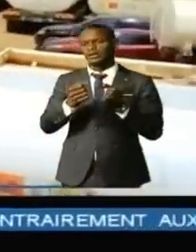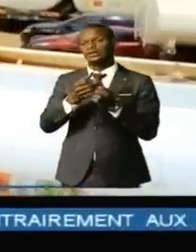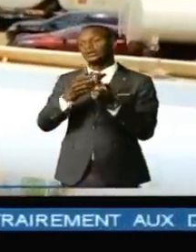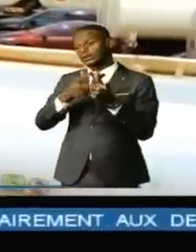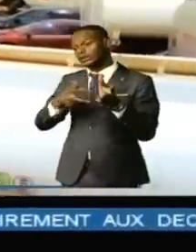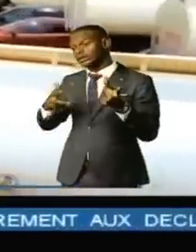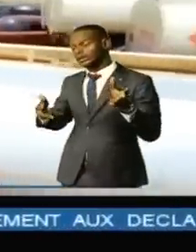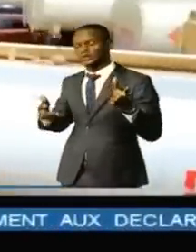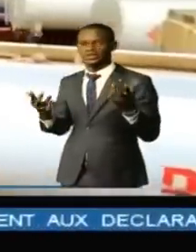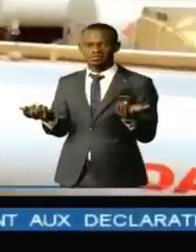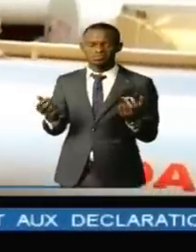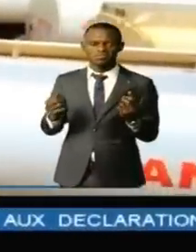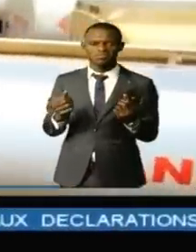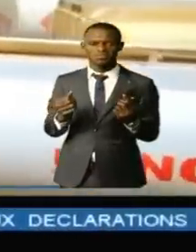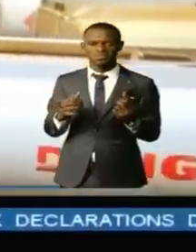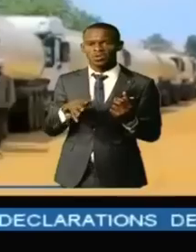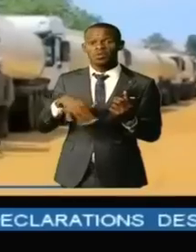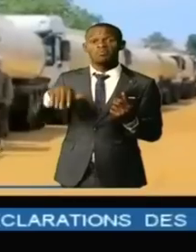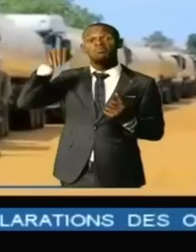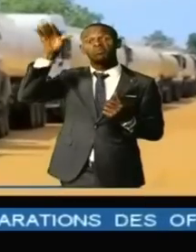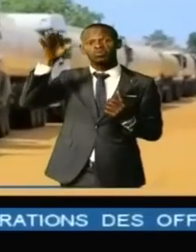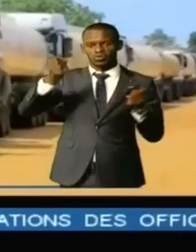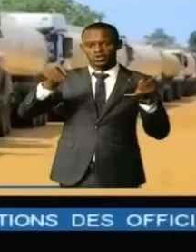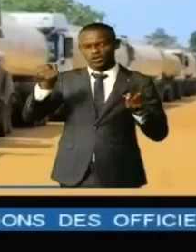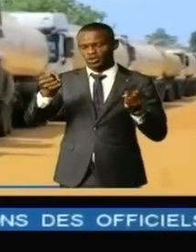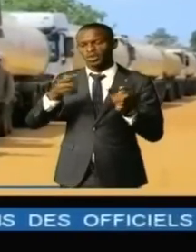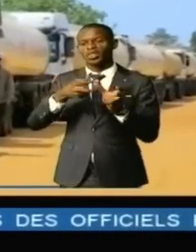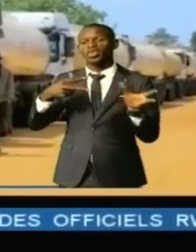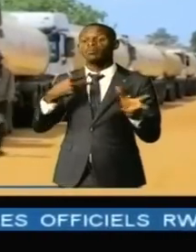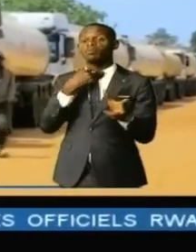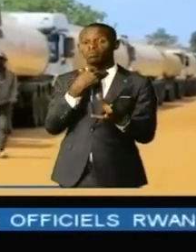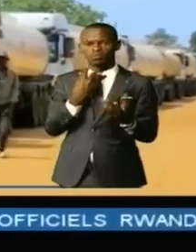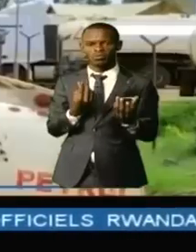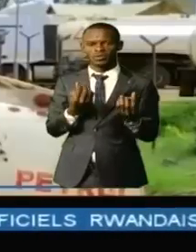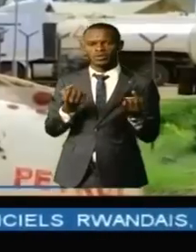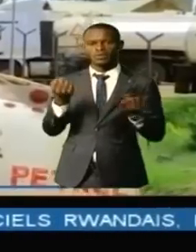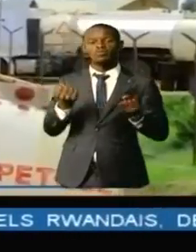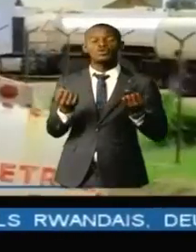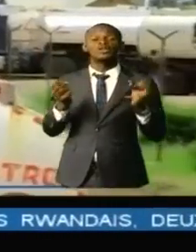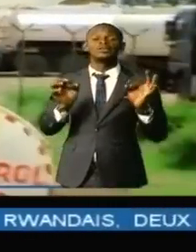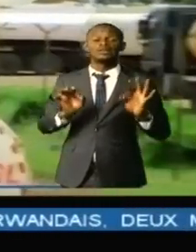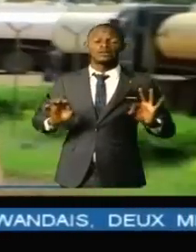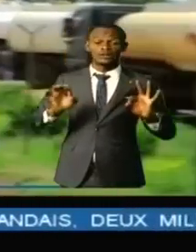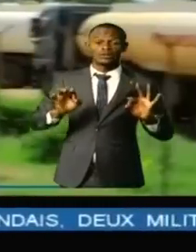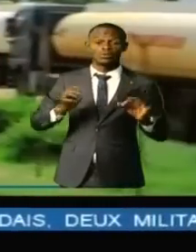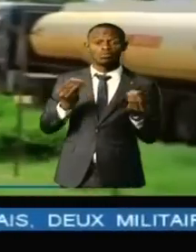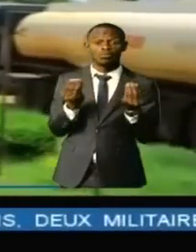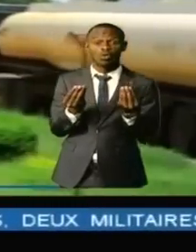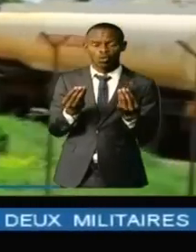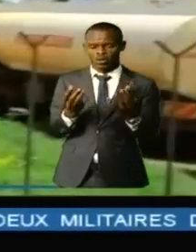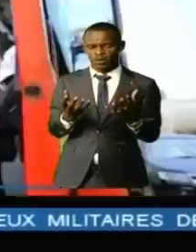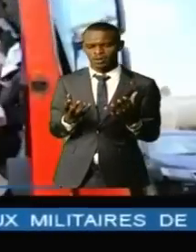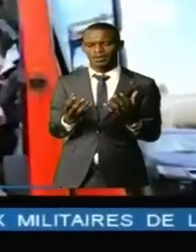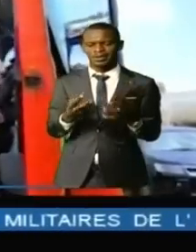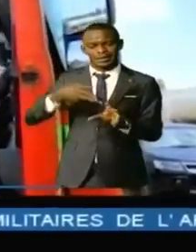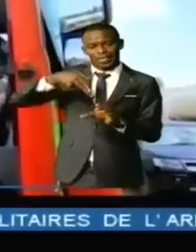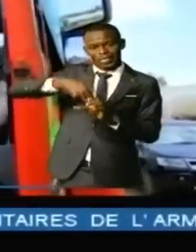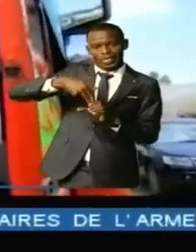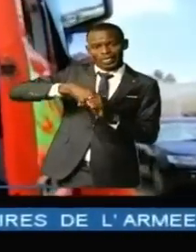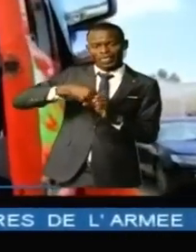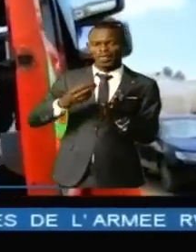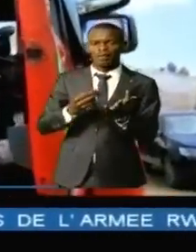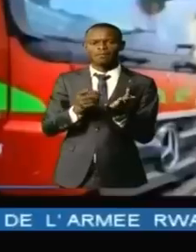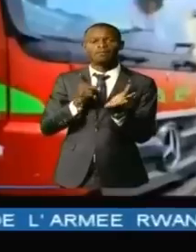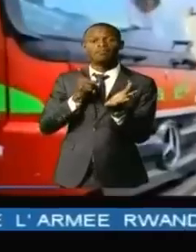Kenya sont restés bloqués au poste frontalier de Mayagi. Du coup, le prix des carburants a augmenté. Un litre se négocie